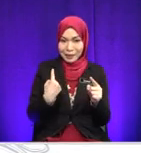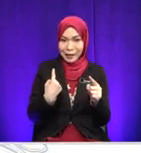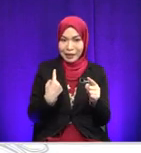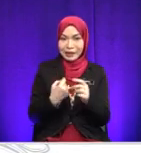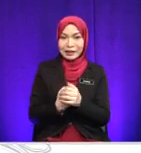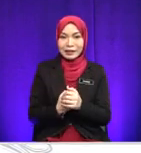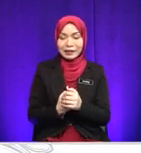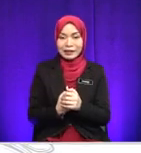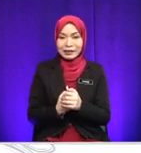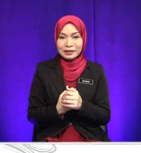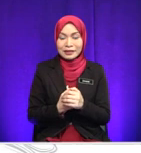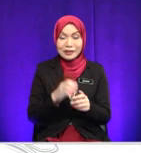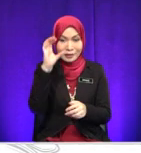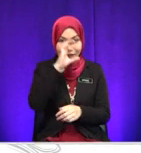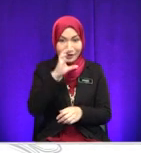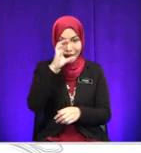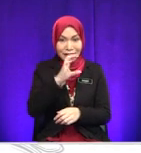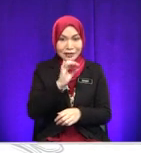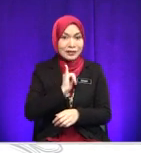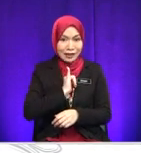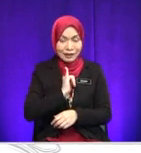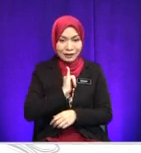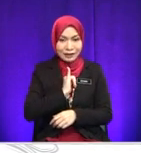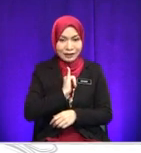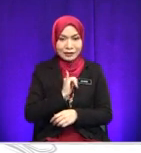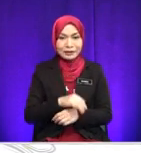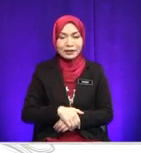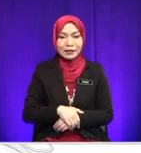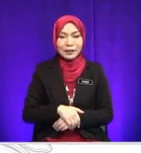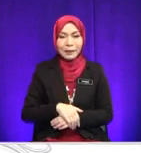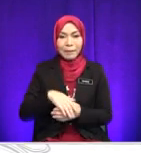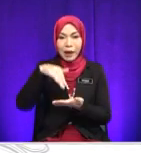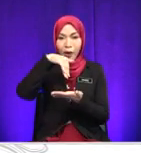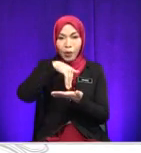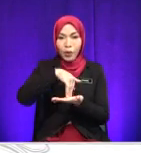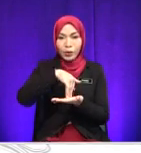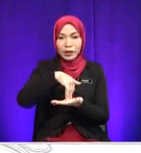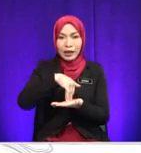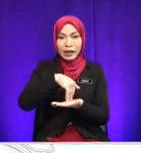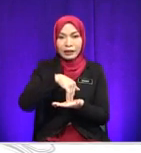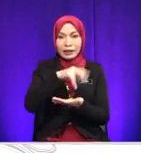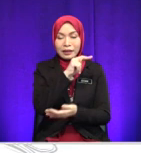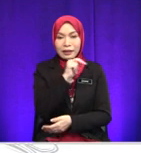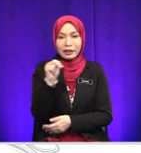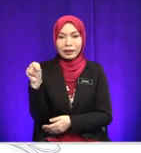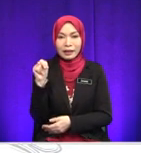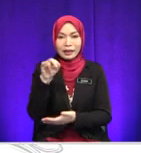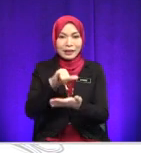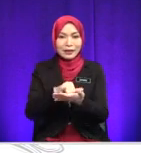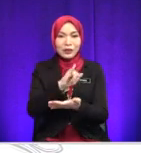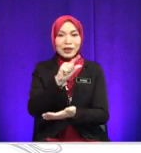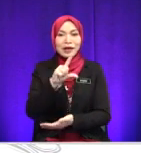telah saya buat ini ialah bangunan yang digambarkan itu adalah Kementerian Luar Negeri yang terletak di